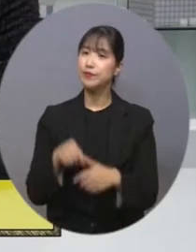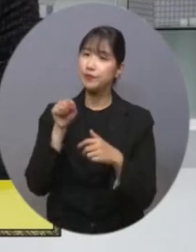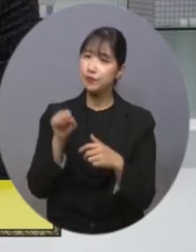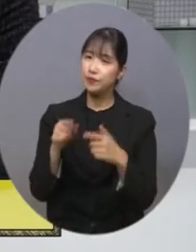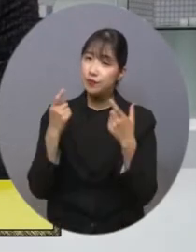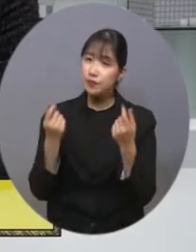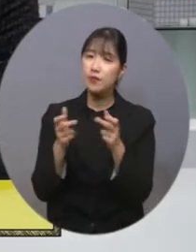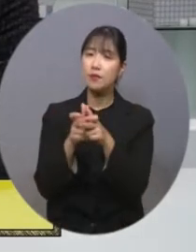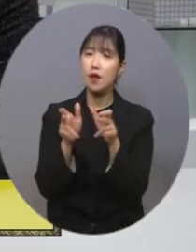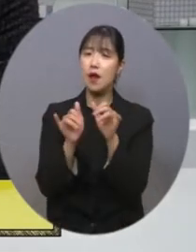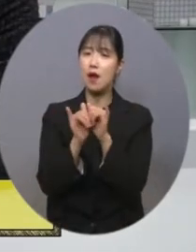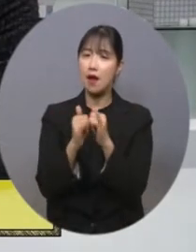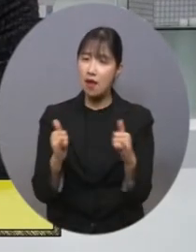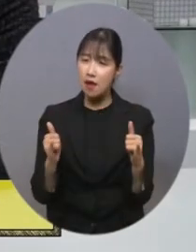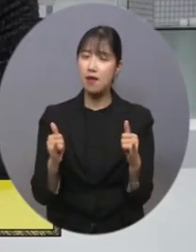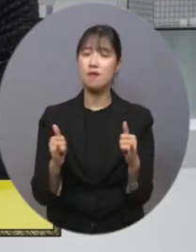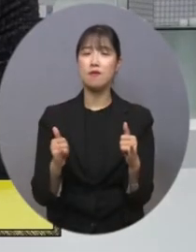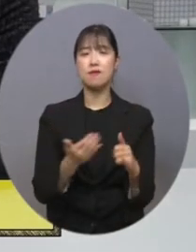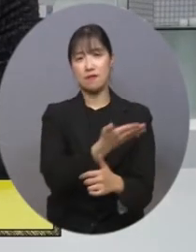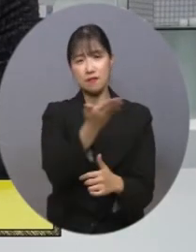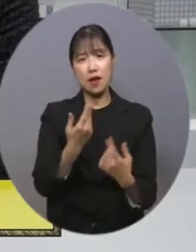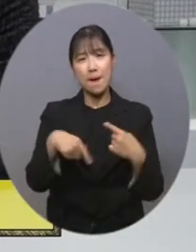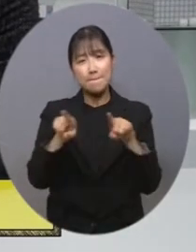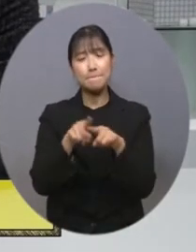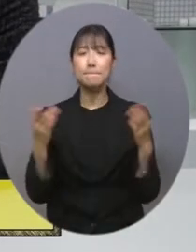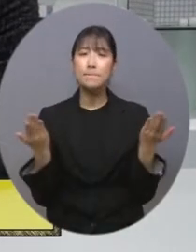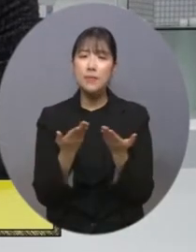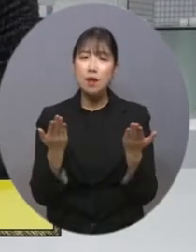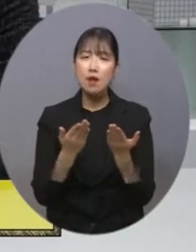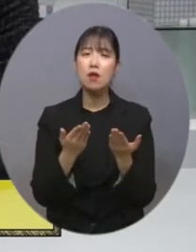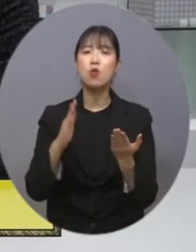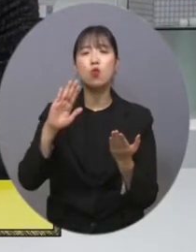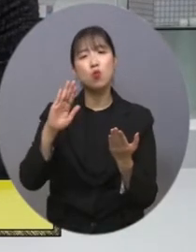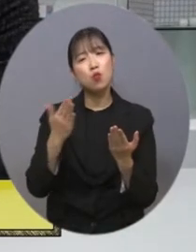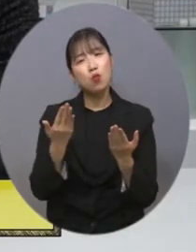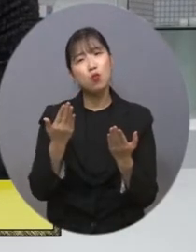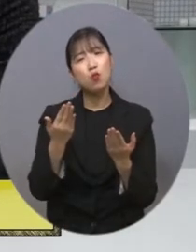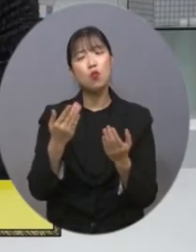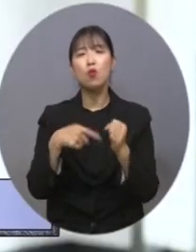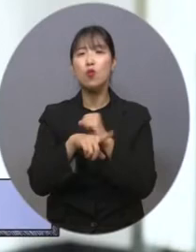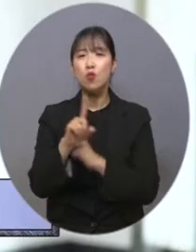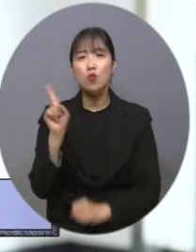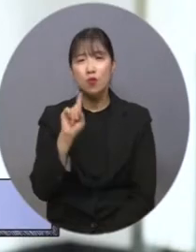이렇게 장애사원분들이 같이 일하시게 되시는 그런 계기가 있으실까요?